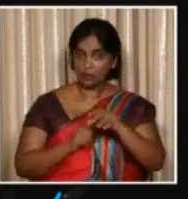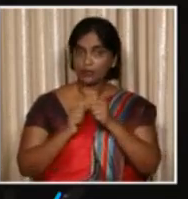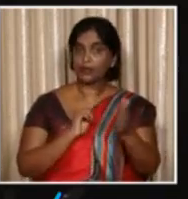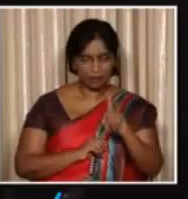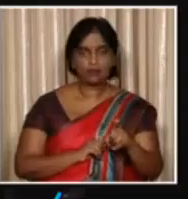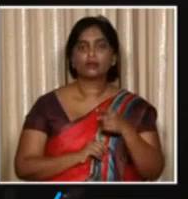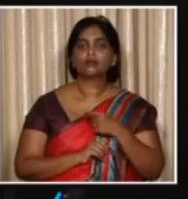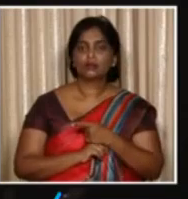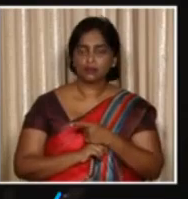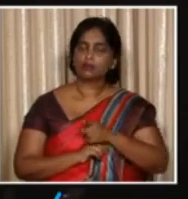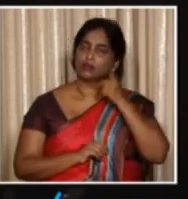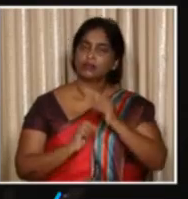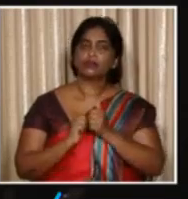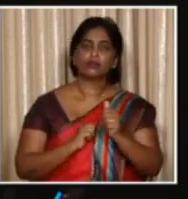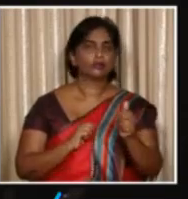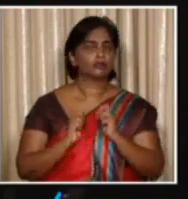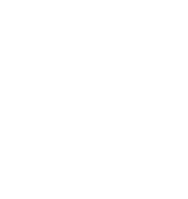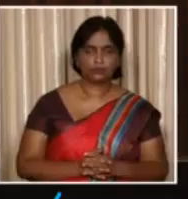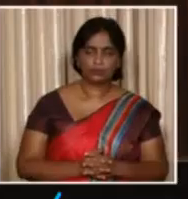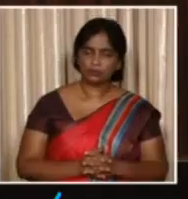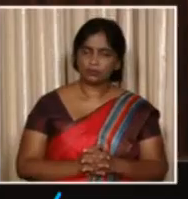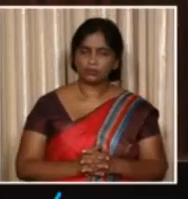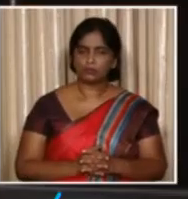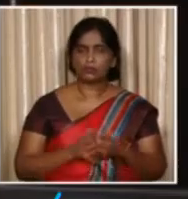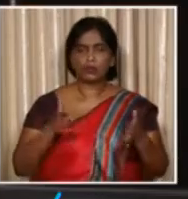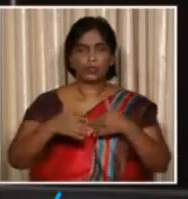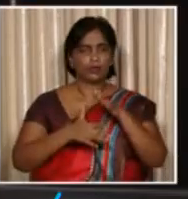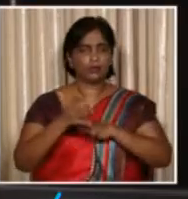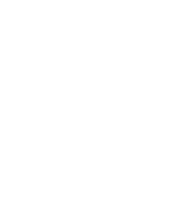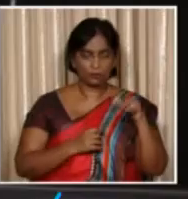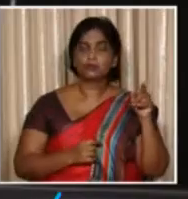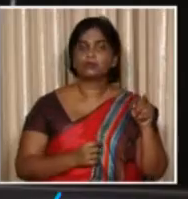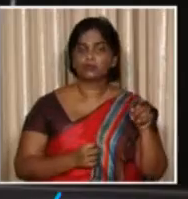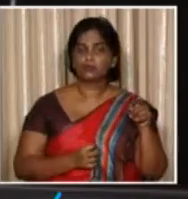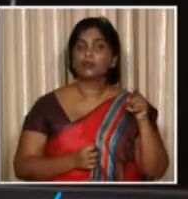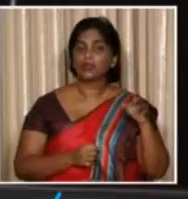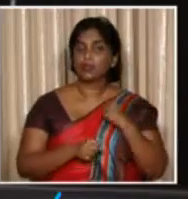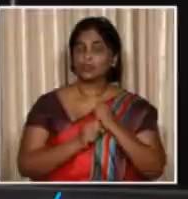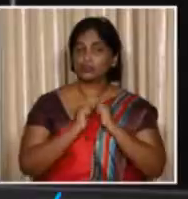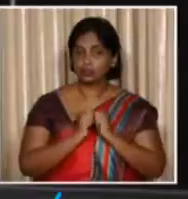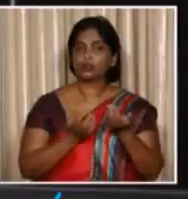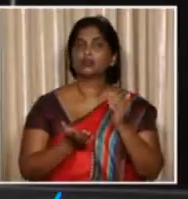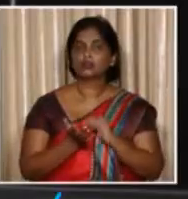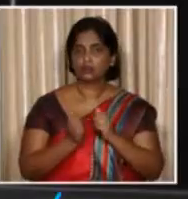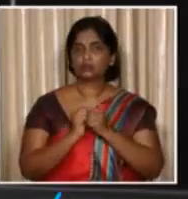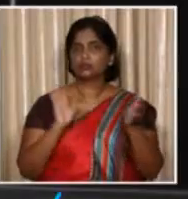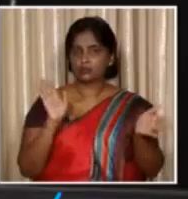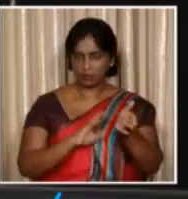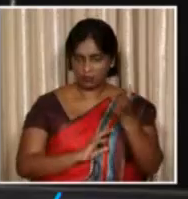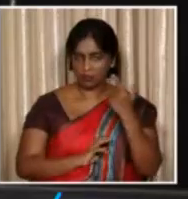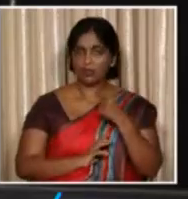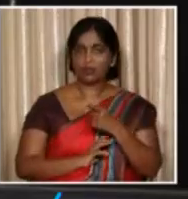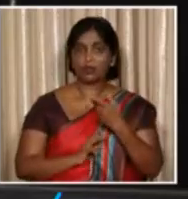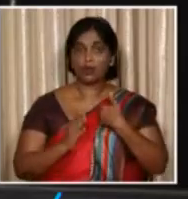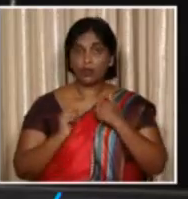කරන්න දෙන්න කියලා. ඒක අනුව වැඩ කිරීමට කිසි ගැටලුවක් නැහැ කියලා. කැබිනට් පත්‍රිකාවක ඉදිරිපත් කළා තියෙනවා. ඒ රාජ්‍ය සේවකයන් නැවත සේවයට යවන්න